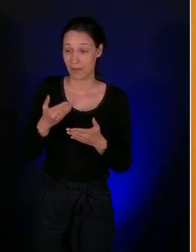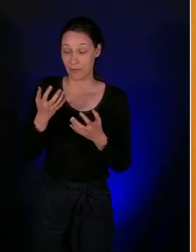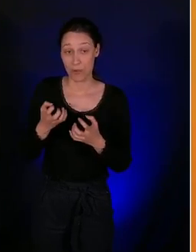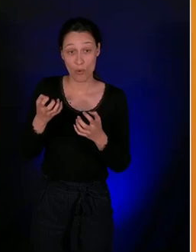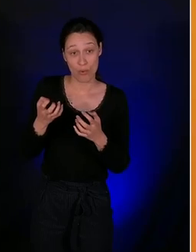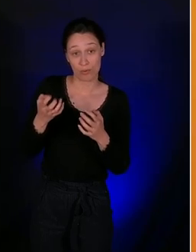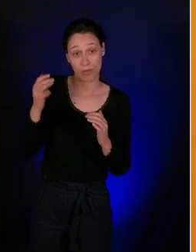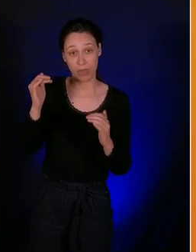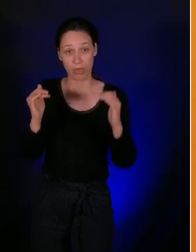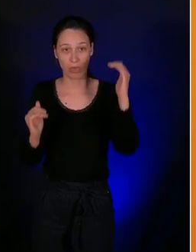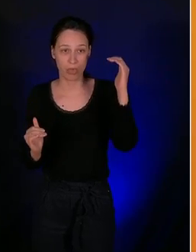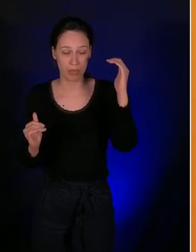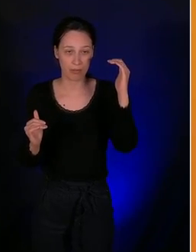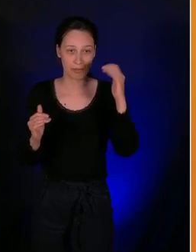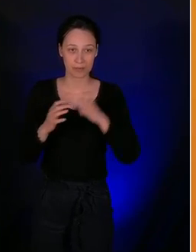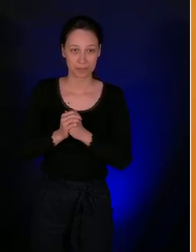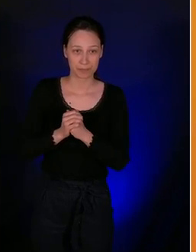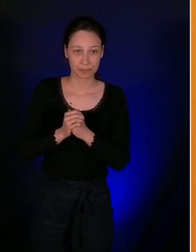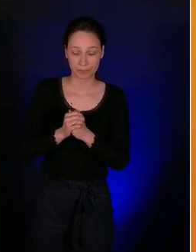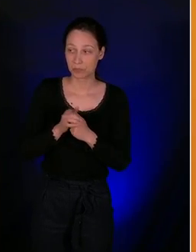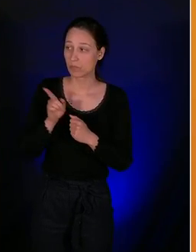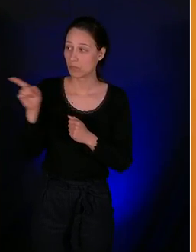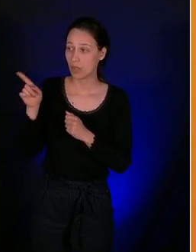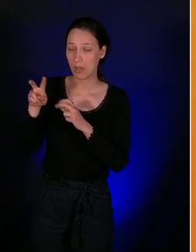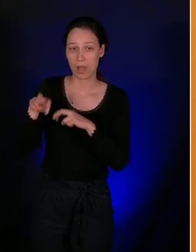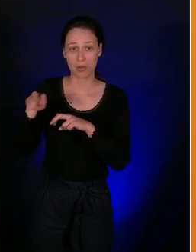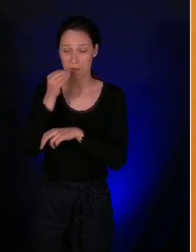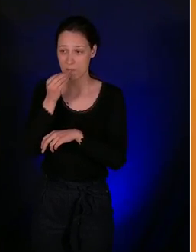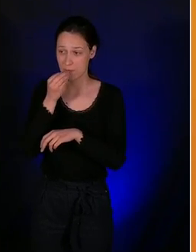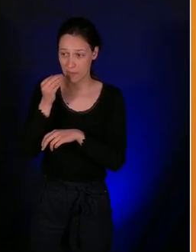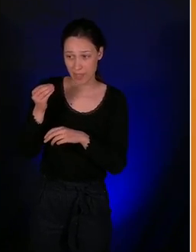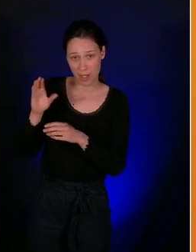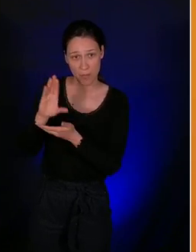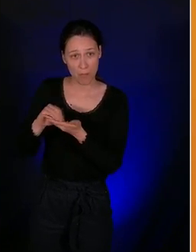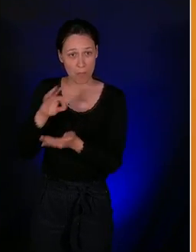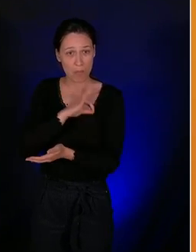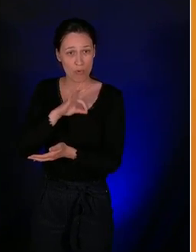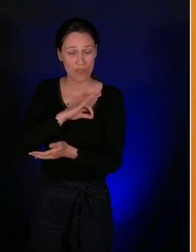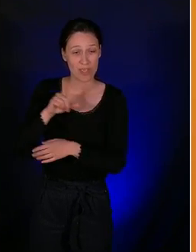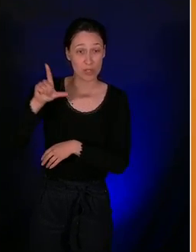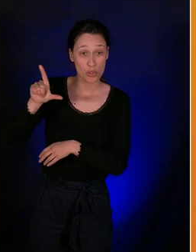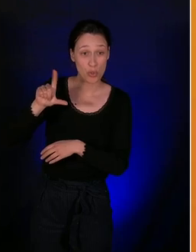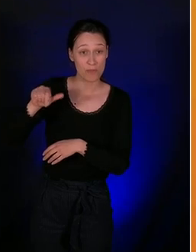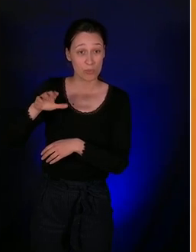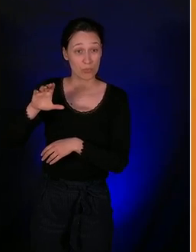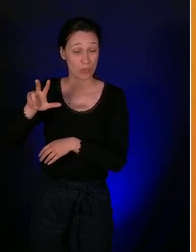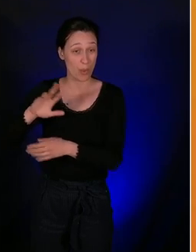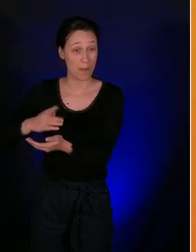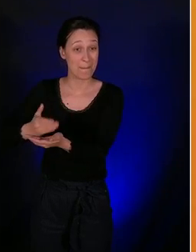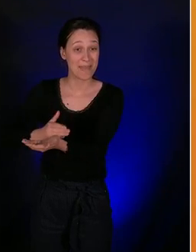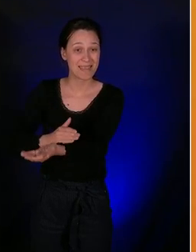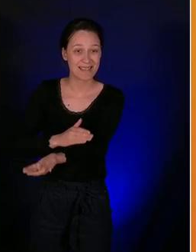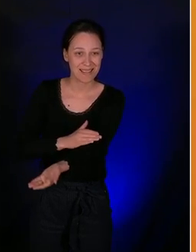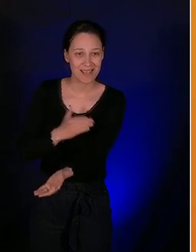et l'agroalimentaire atteignent 2,3 milliards d'euros. Contrairement à ce que soutient le ministre